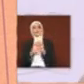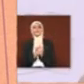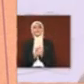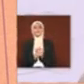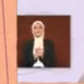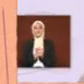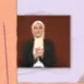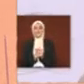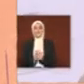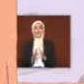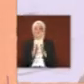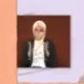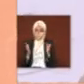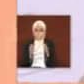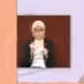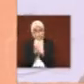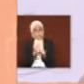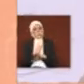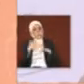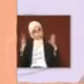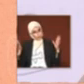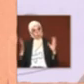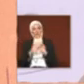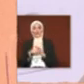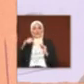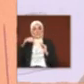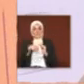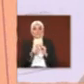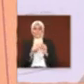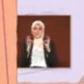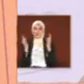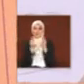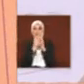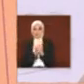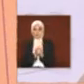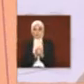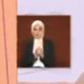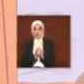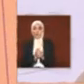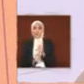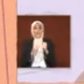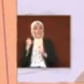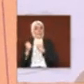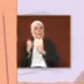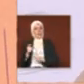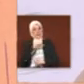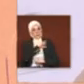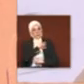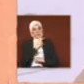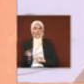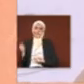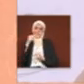عارفه كبسولات هقول لها ان مخرجات الحوار الوطني نتايجه يعني اه النتائج اقرب